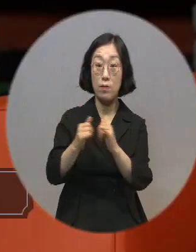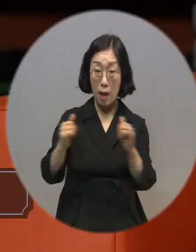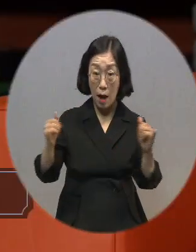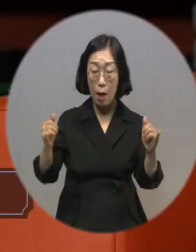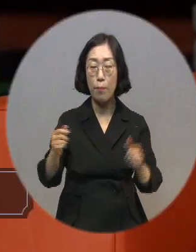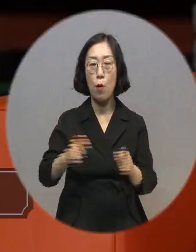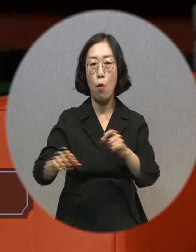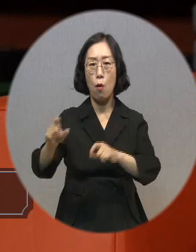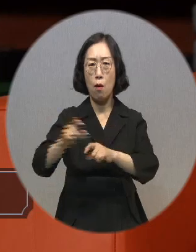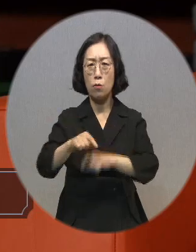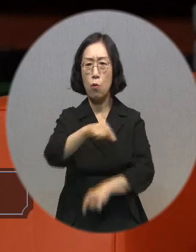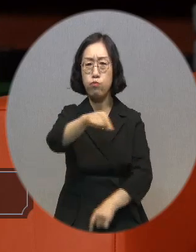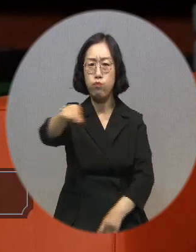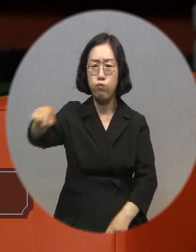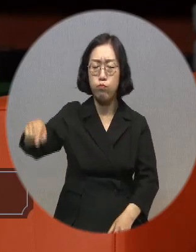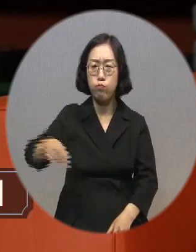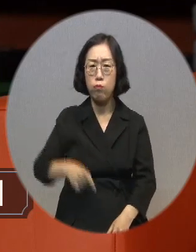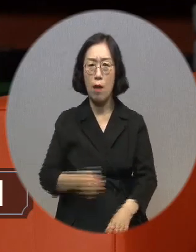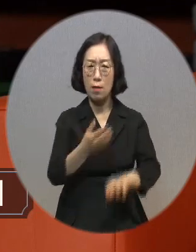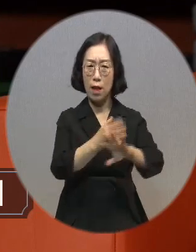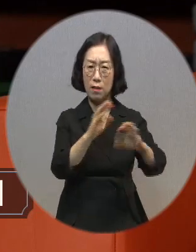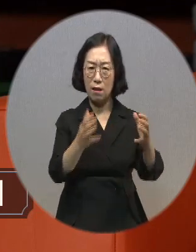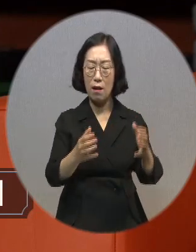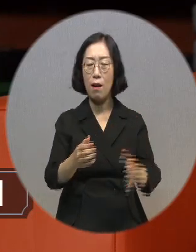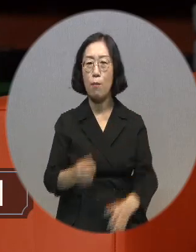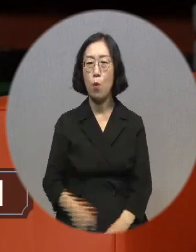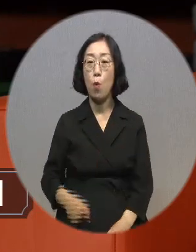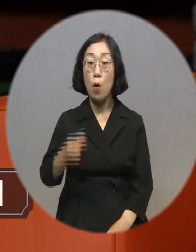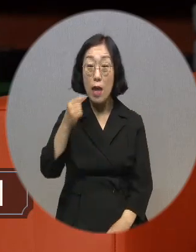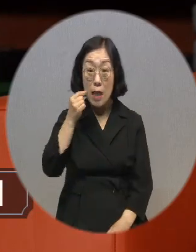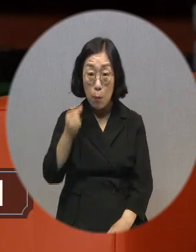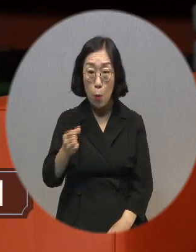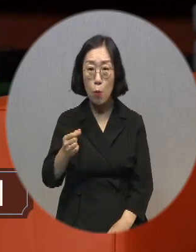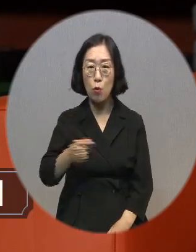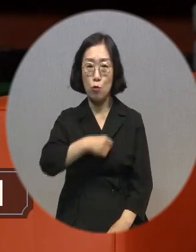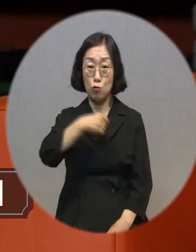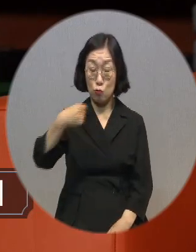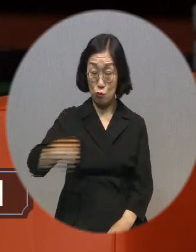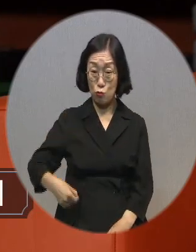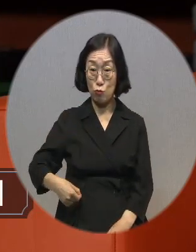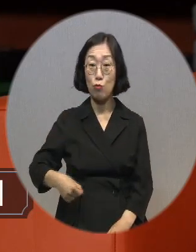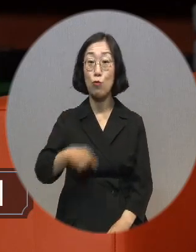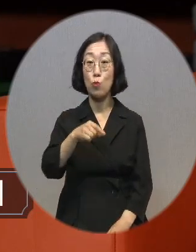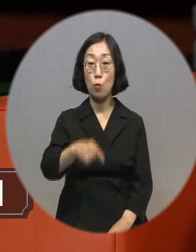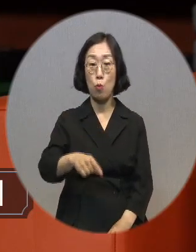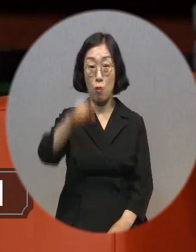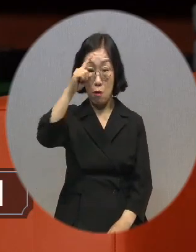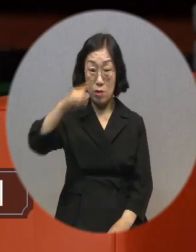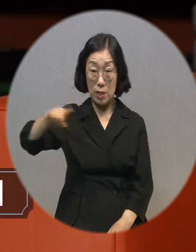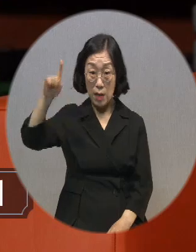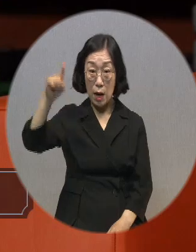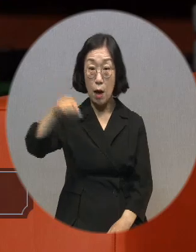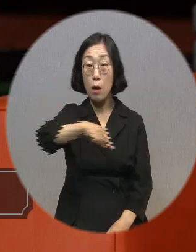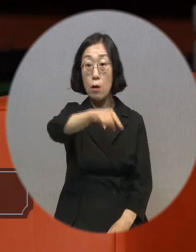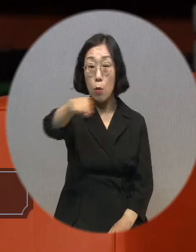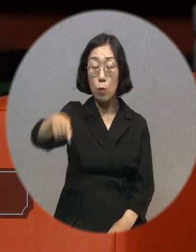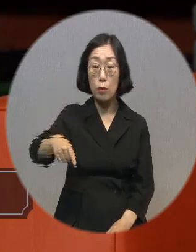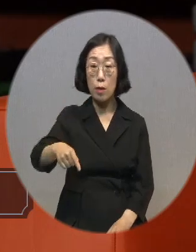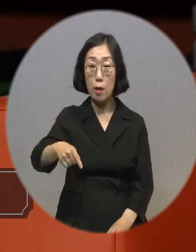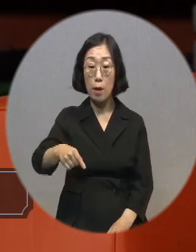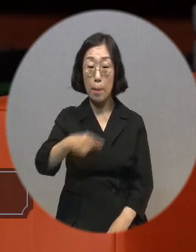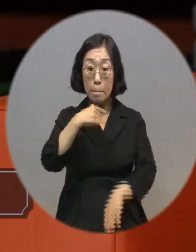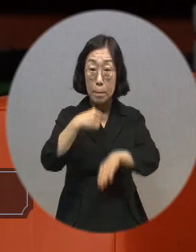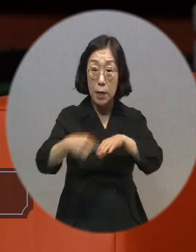우리가 복잡하게 생각하는 해외, 뭐 일본, 중국, 러시아 또는 그곳에 있는 한국 사람들